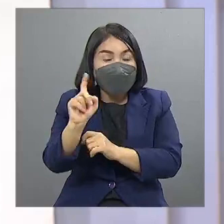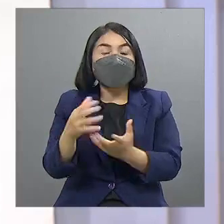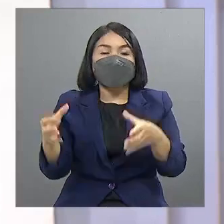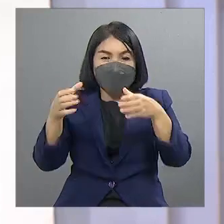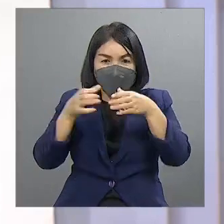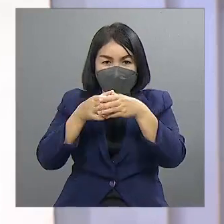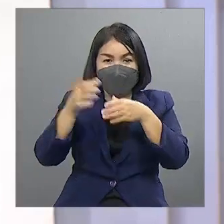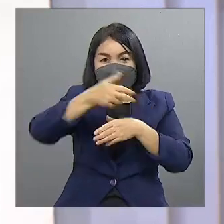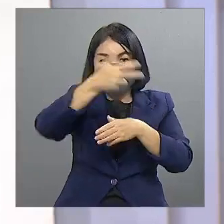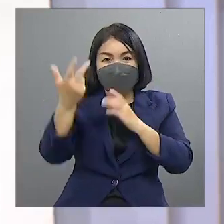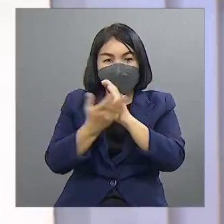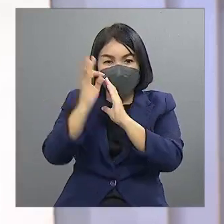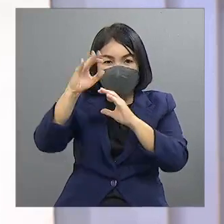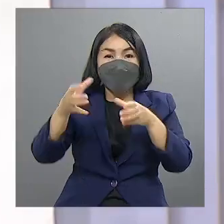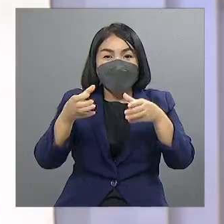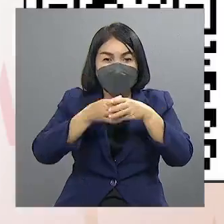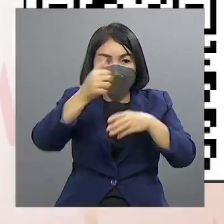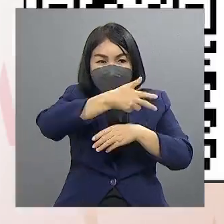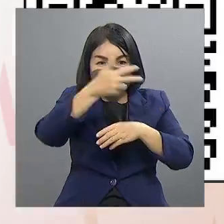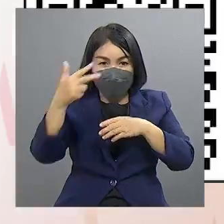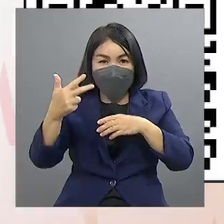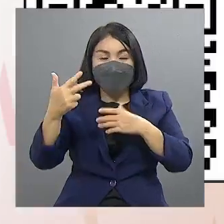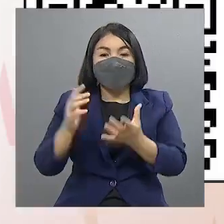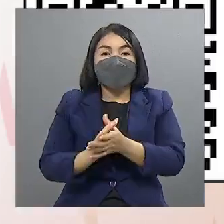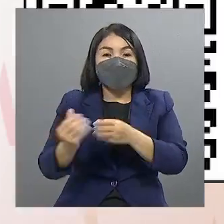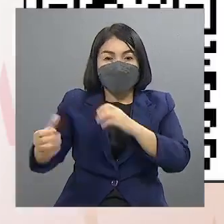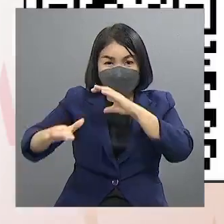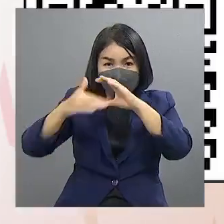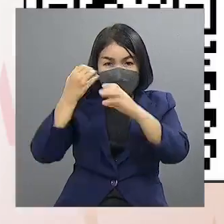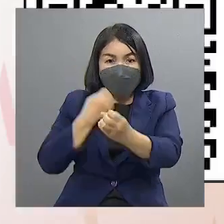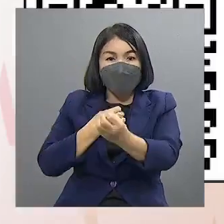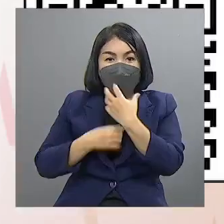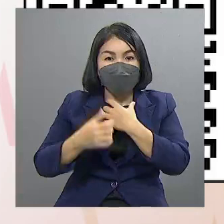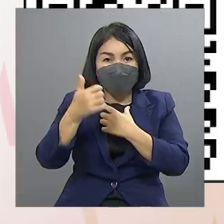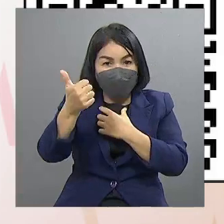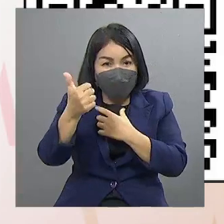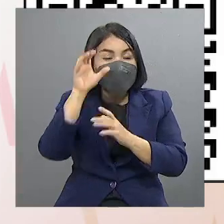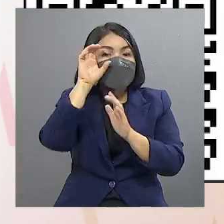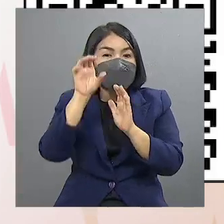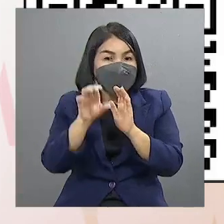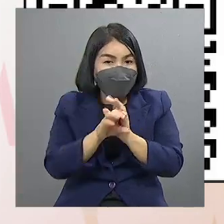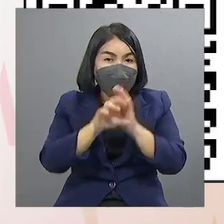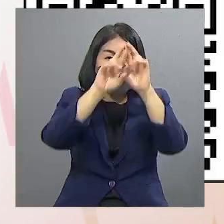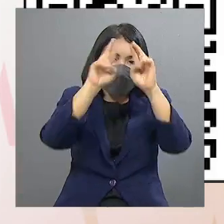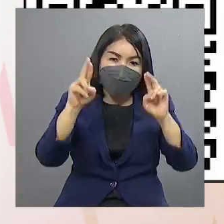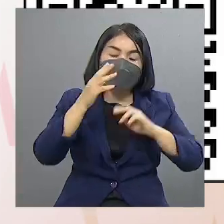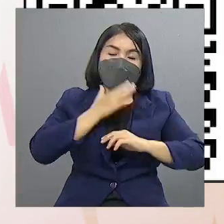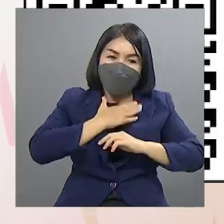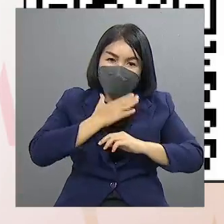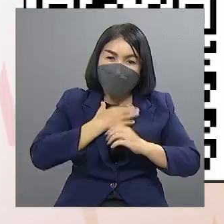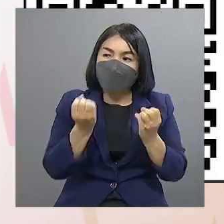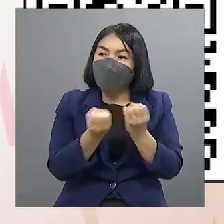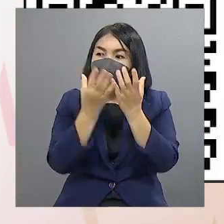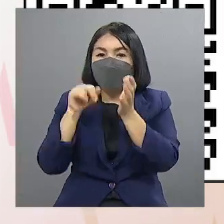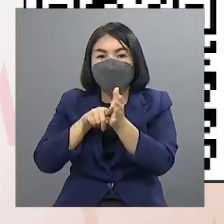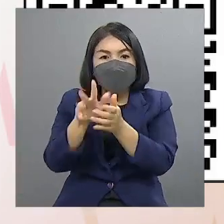ฟซบุ๊กนะครับไทย PBS Marketplaceเข้ามาแล้วคุณผู้ชมเนี่ยก็โพสต์ภาพโพสต์เรื่องราวของคุณได้รับผลกระทบจากทั้งเรื่องของส